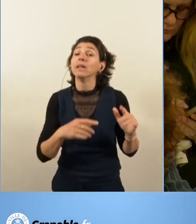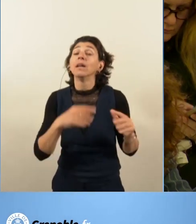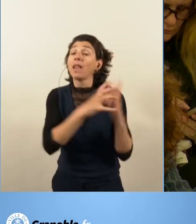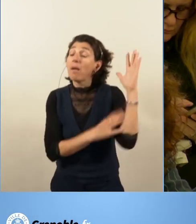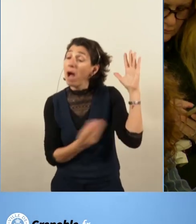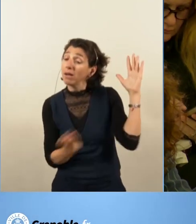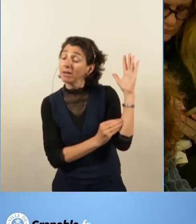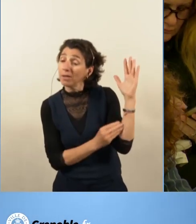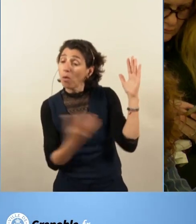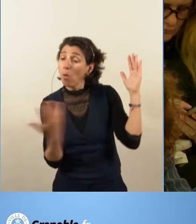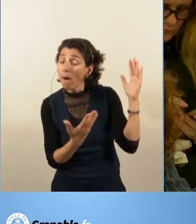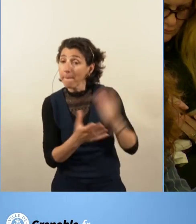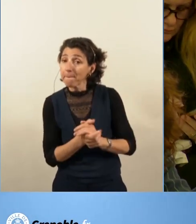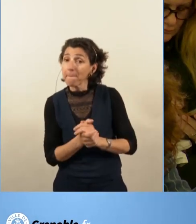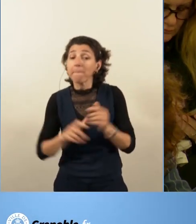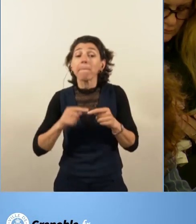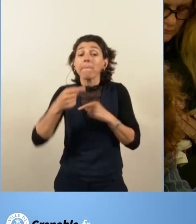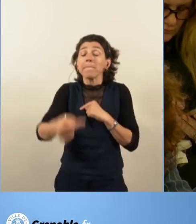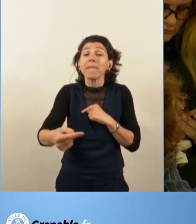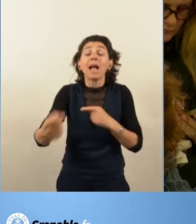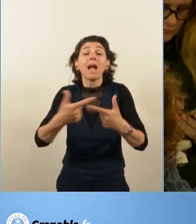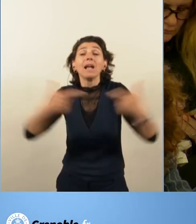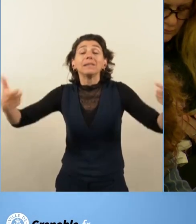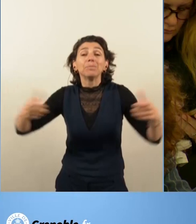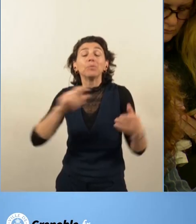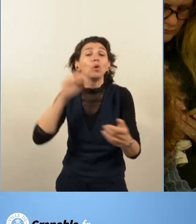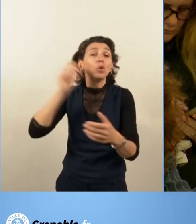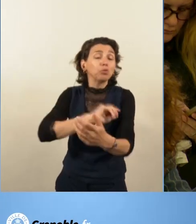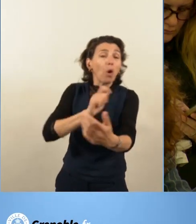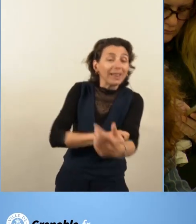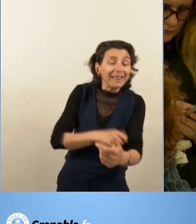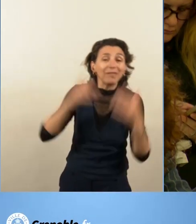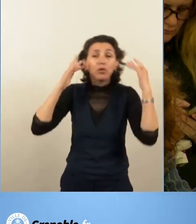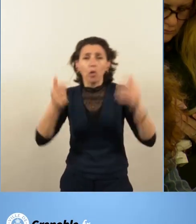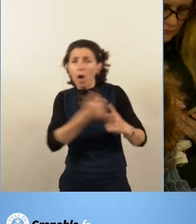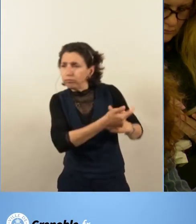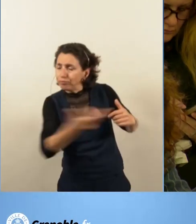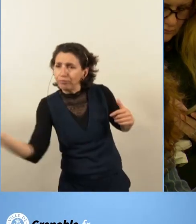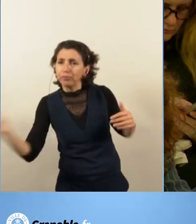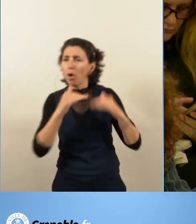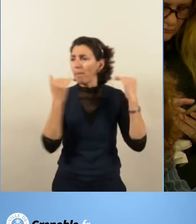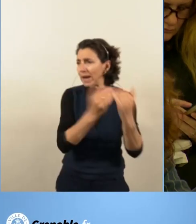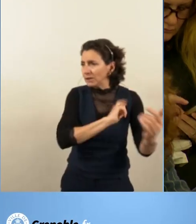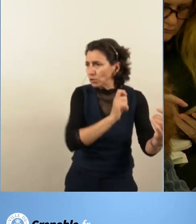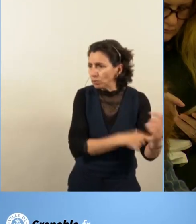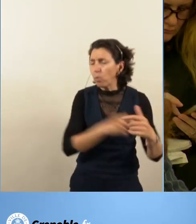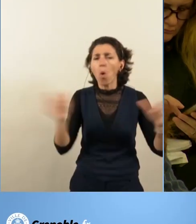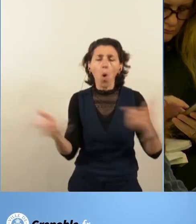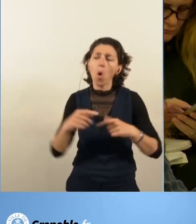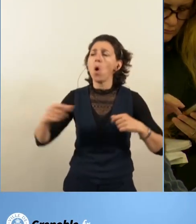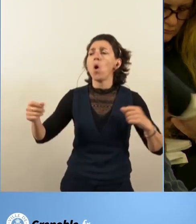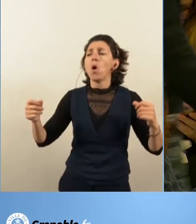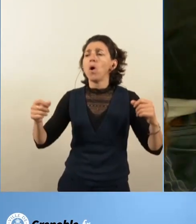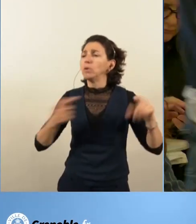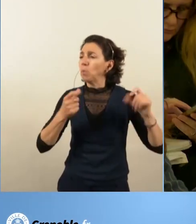perspective de déclarer d'autres équipements sportifs et culturels d'intérêts métropolitain fallait des sports conservatoires rayonnement régional dont il est question